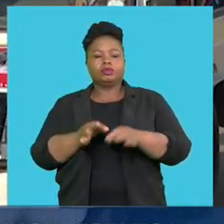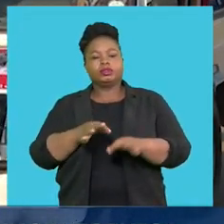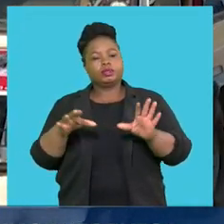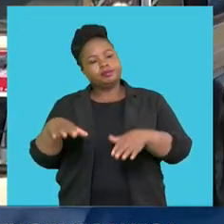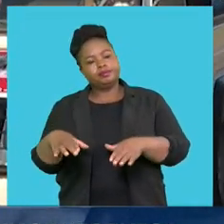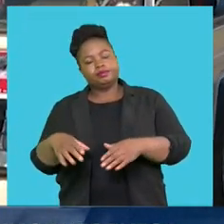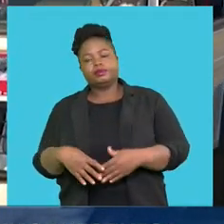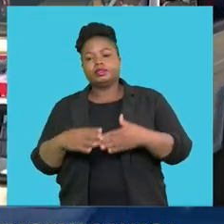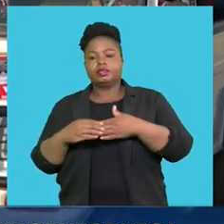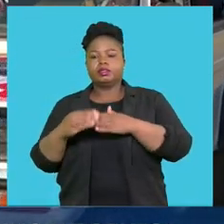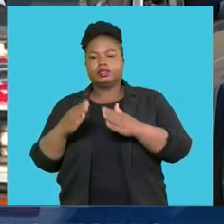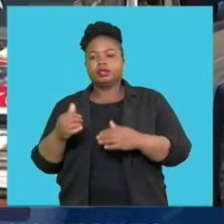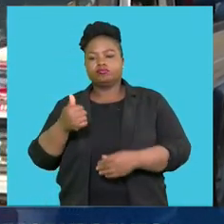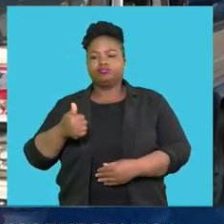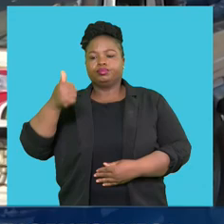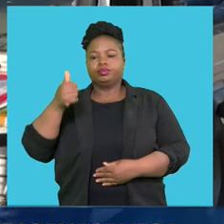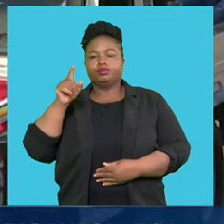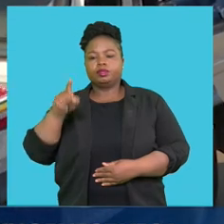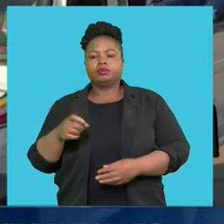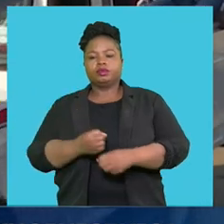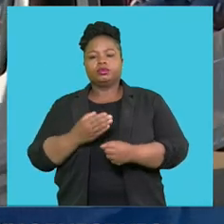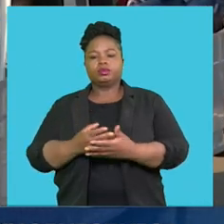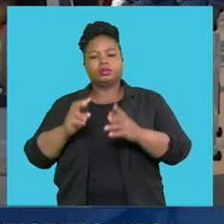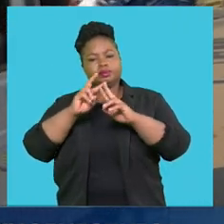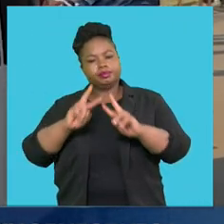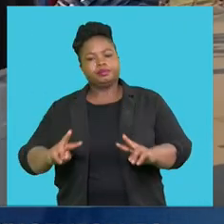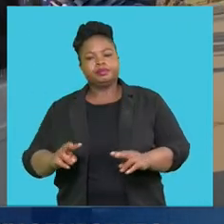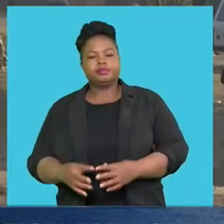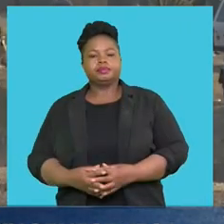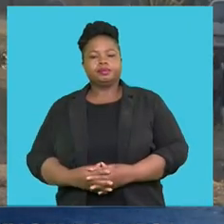kanye nobuholi bomdabu ukuqinisekisa ukuthula kanye